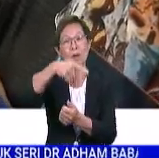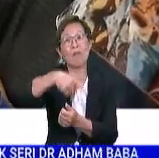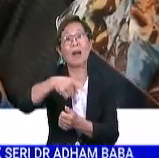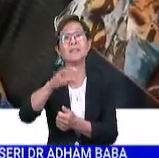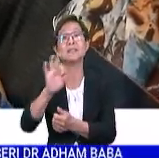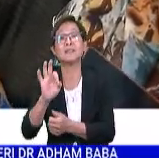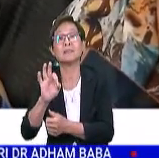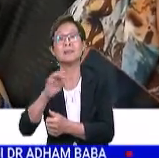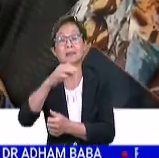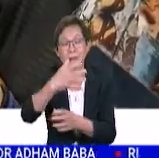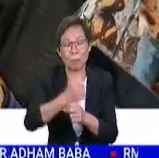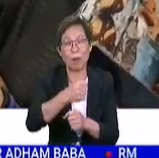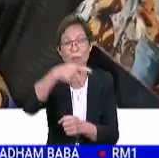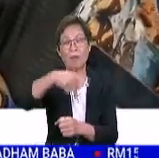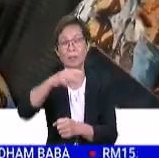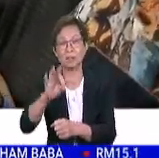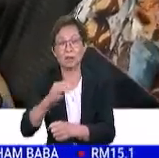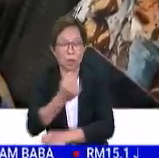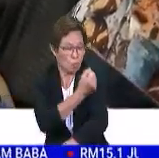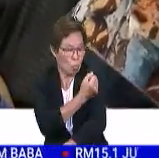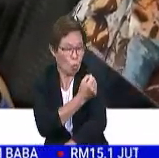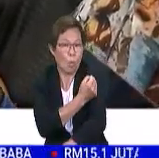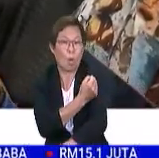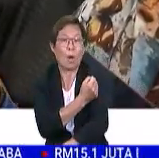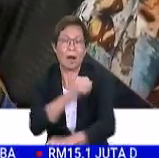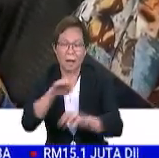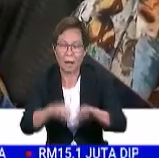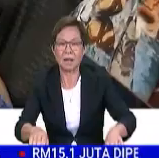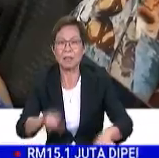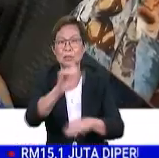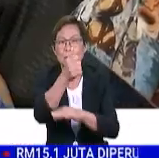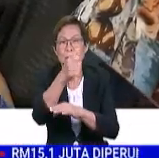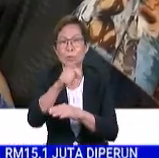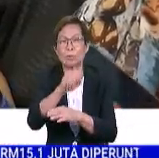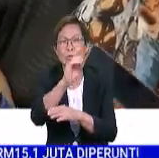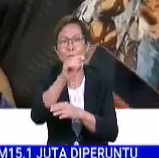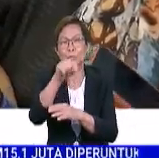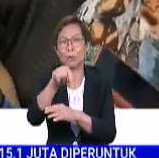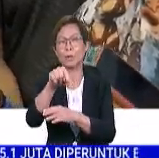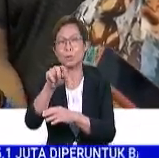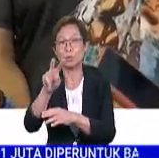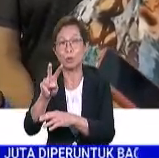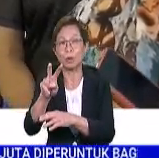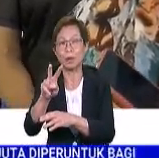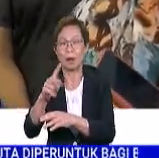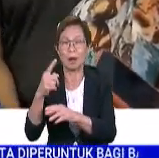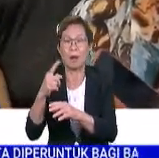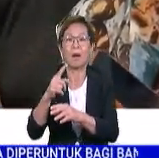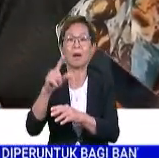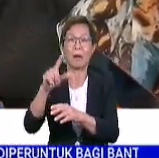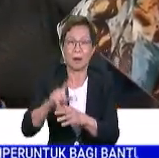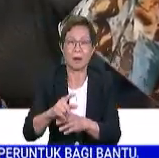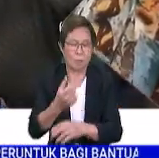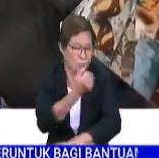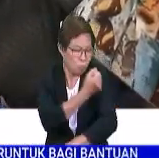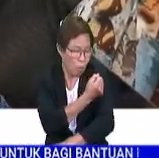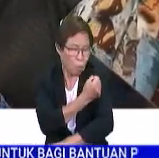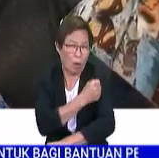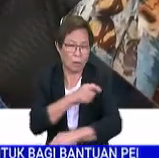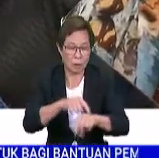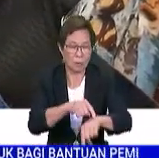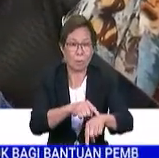BioNTech yang dos kanak-kanak iaitu 10 mikrogram 0.2 mil akan diberikan pada kanak-kanak dalam sela 8